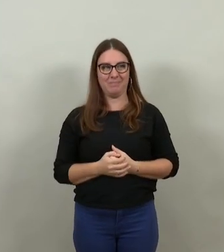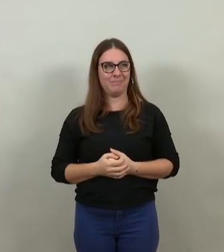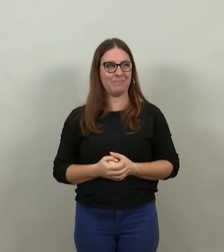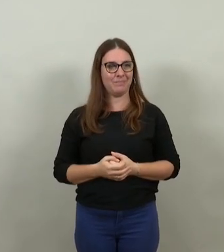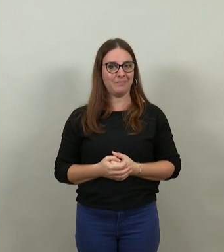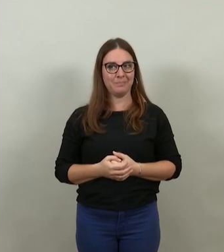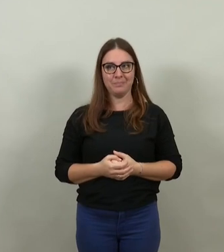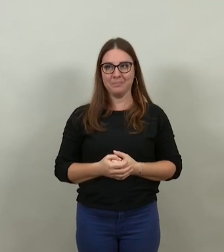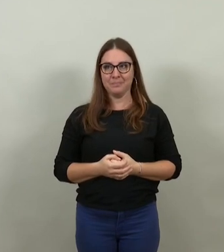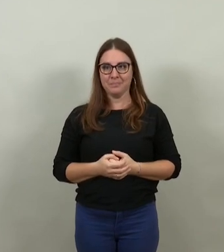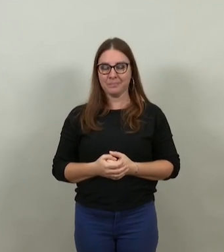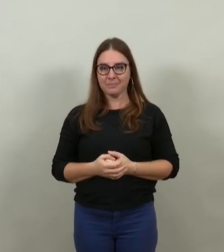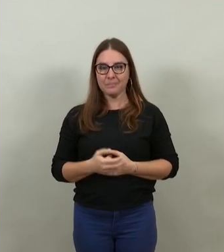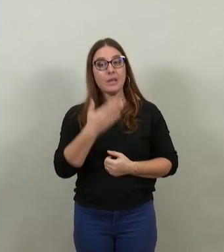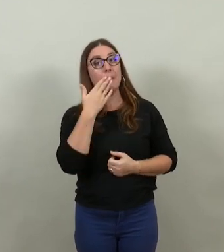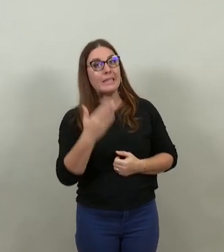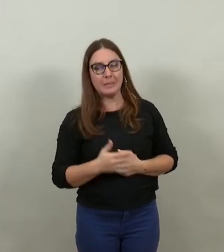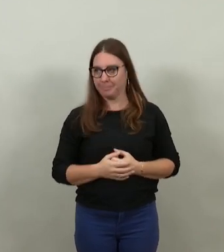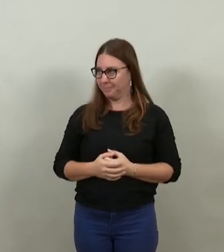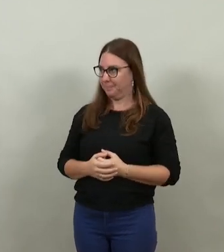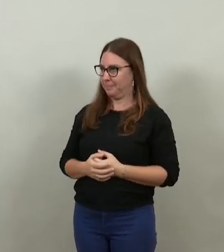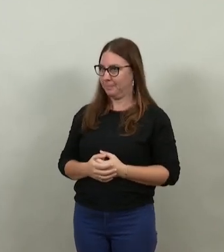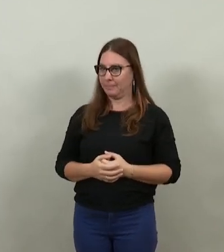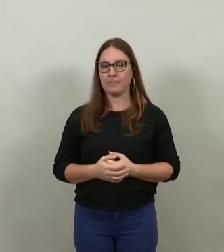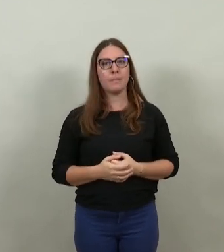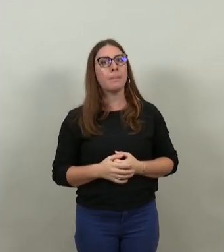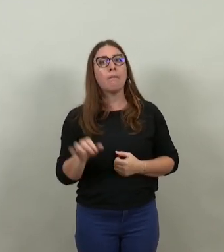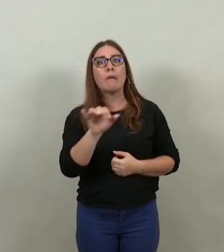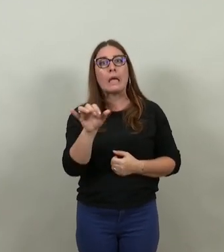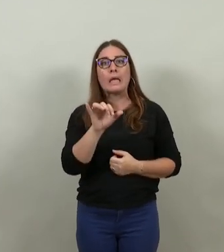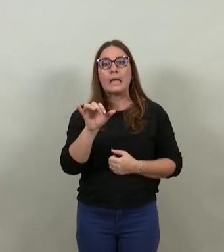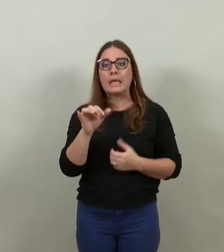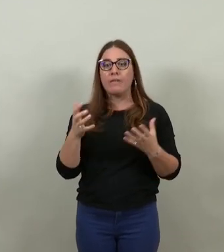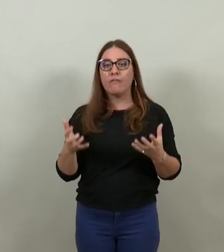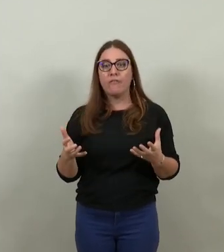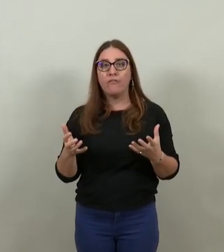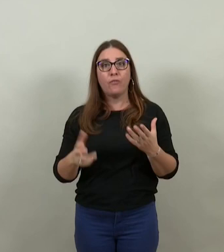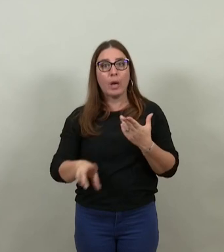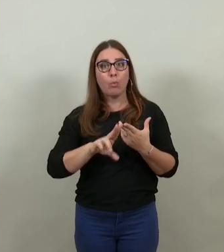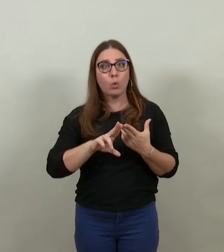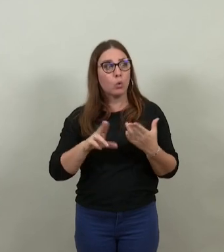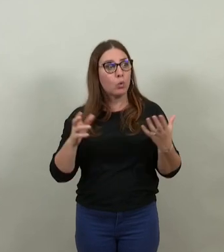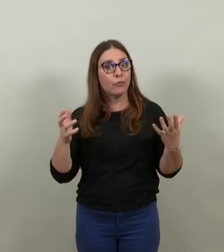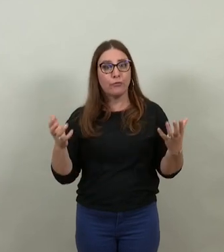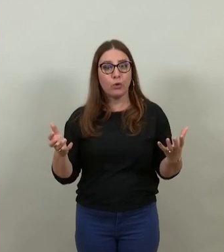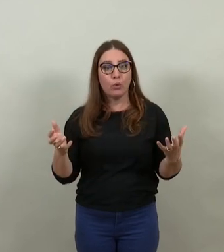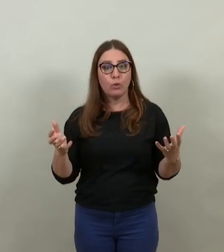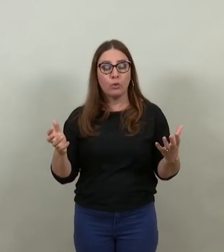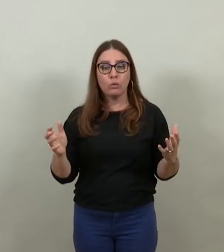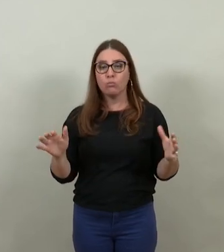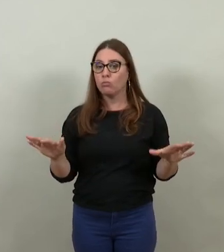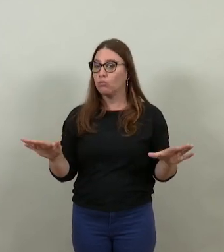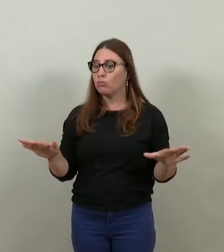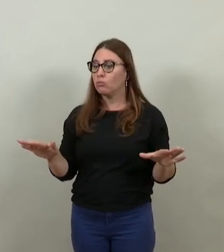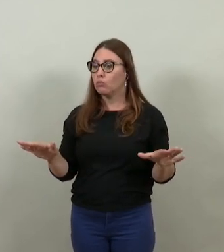merci merci euh qui souhaite répondre sur ce